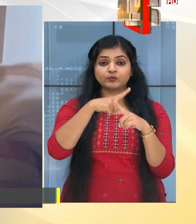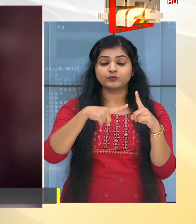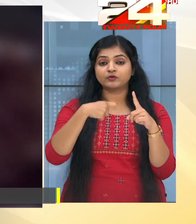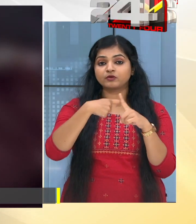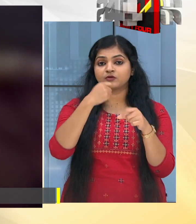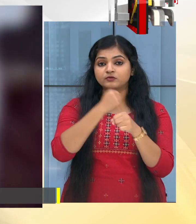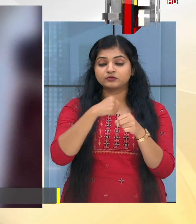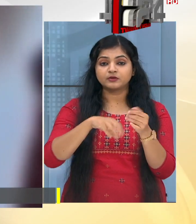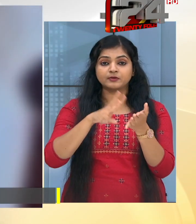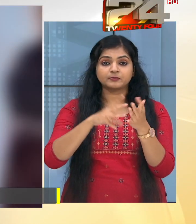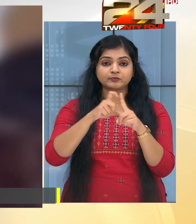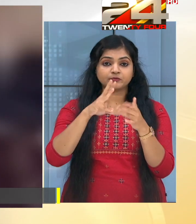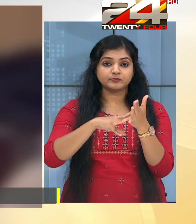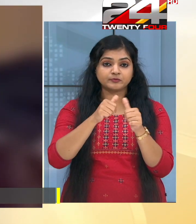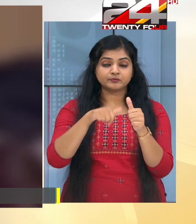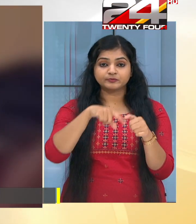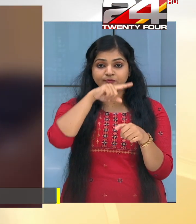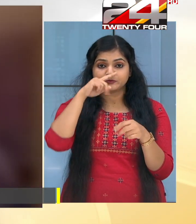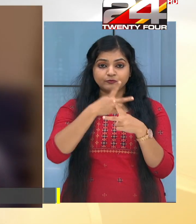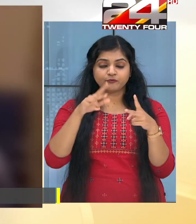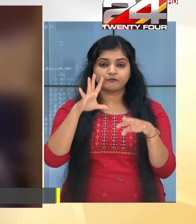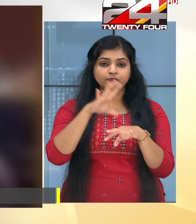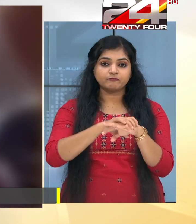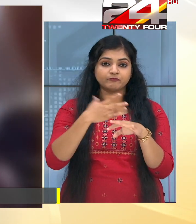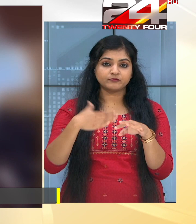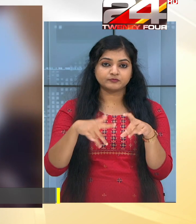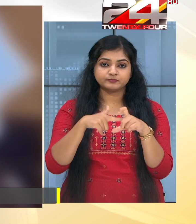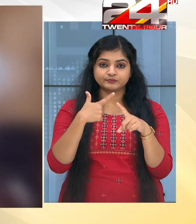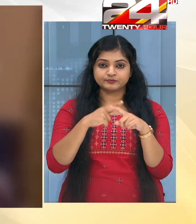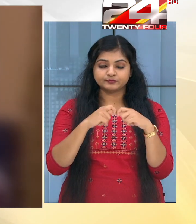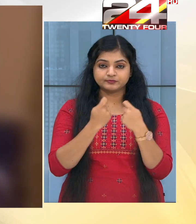MDMA 240 g ഹാഷിഷോയിലും എക്സൈസ് കണ്ടെത്തിയിരുന്നു.